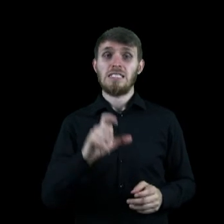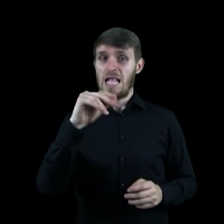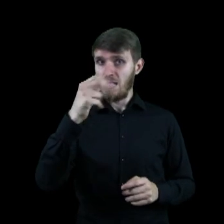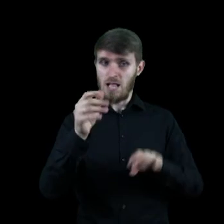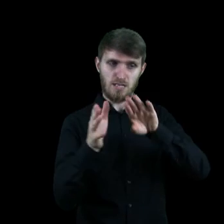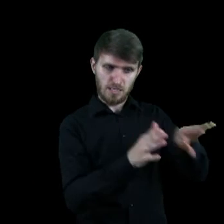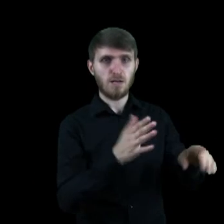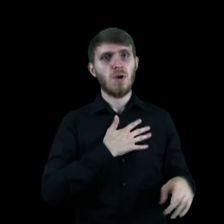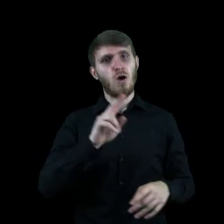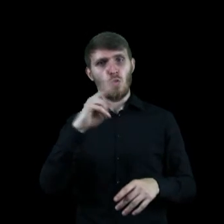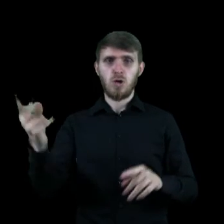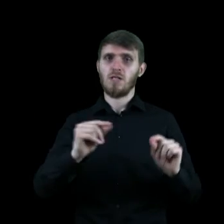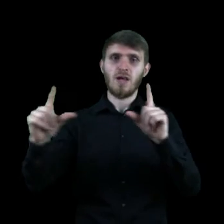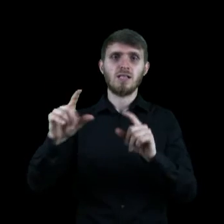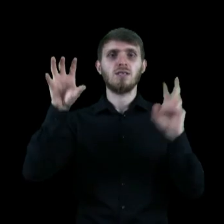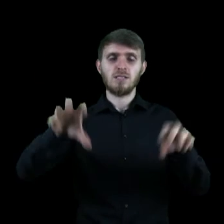Inflacja pieniężna.